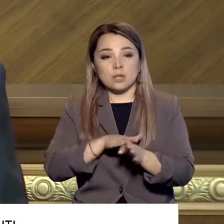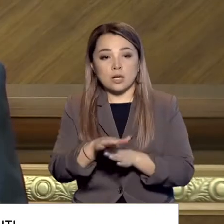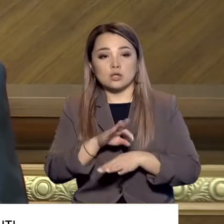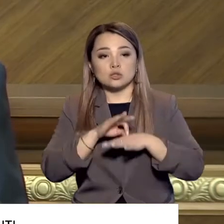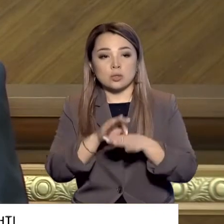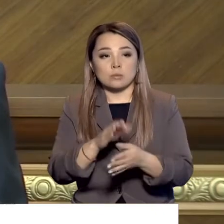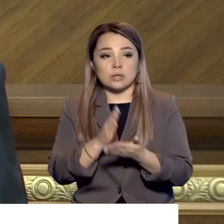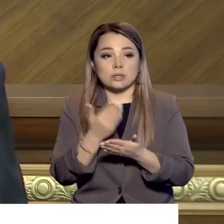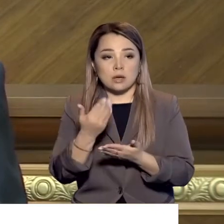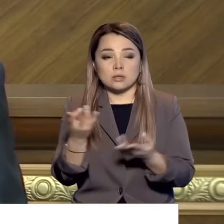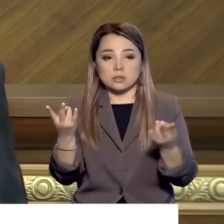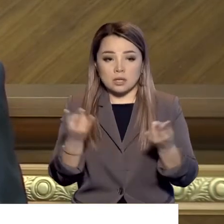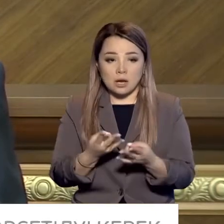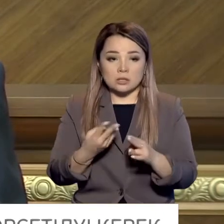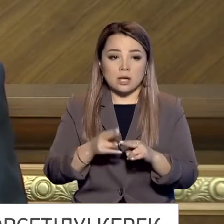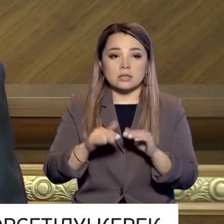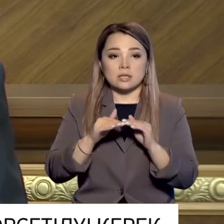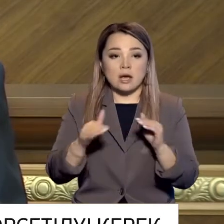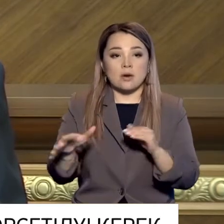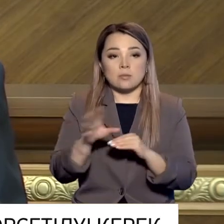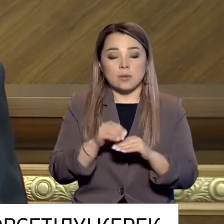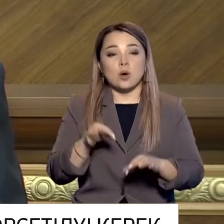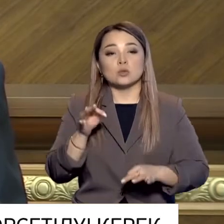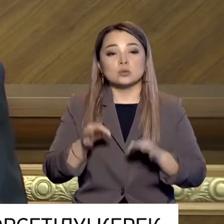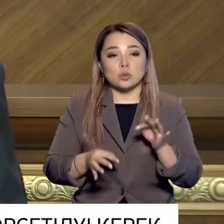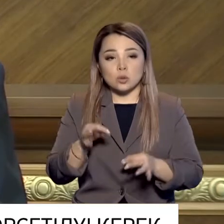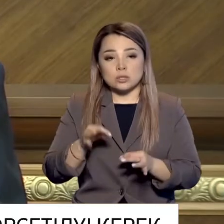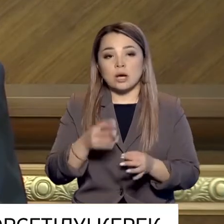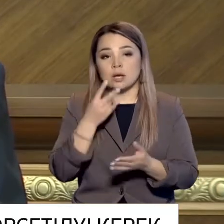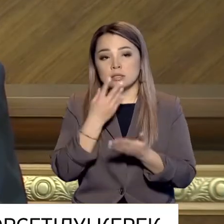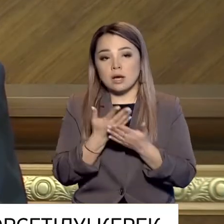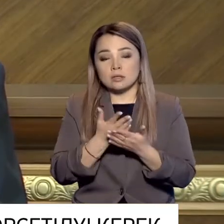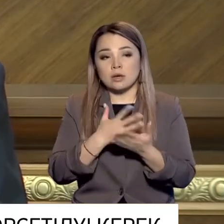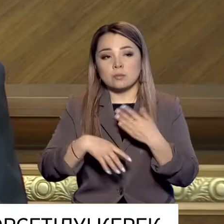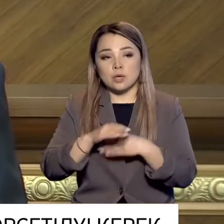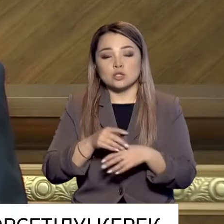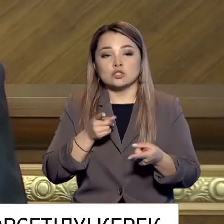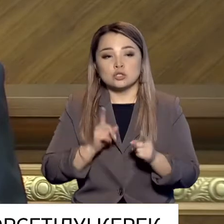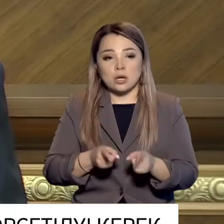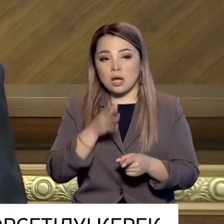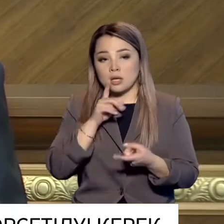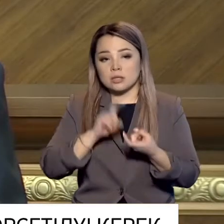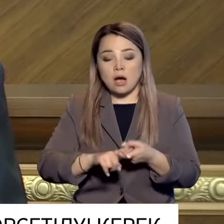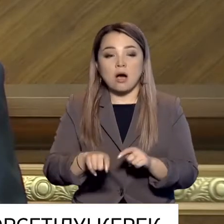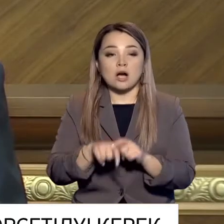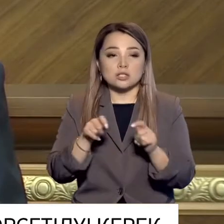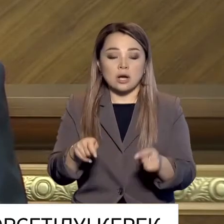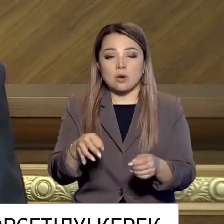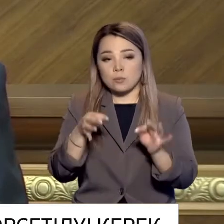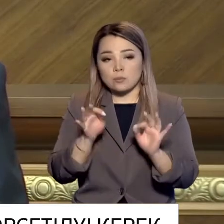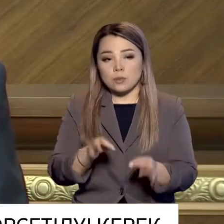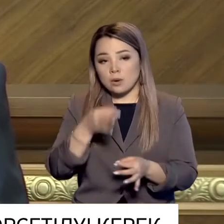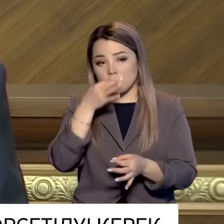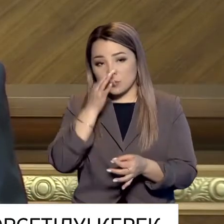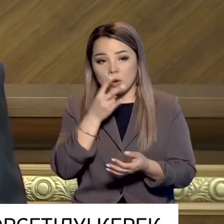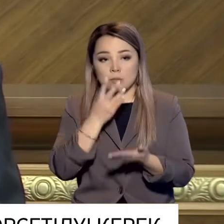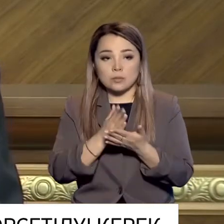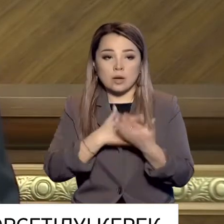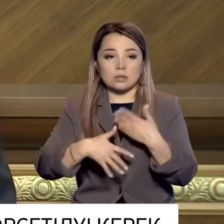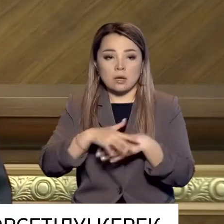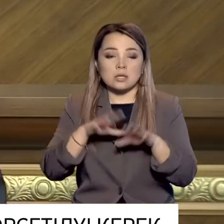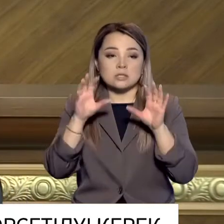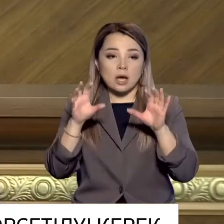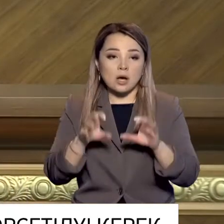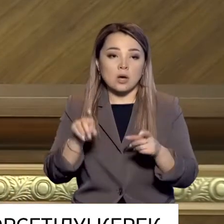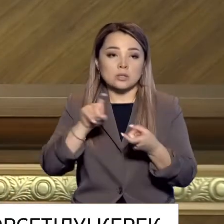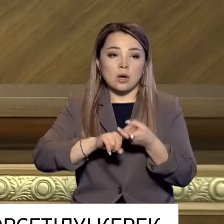қажет. Барлық деңгейдегі соттар шын мәнінде тәуелсіз, ашық және кәсіби болмаса, заң үстемдігін